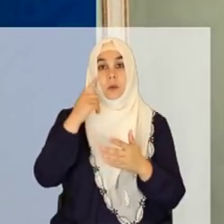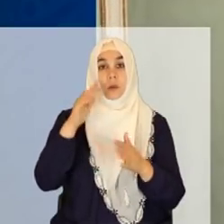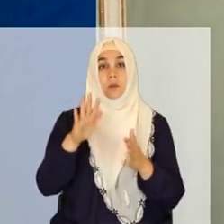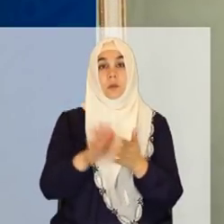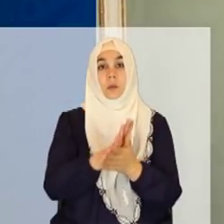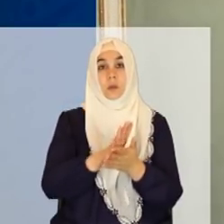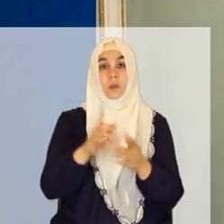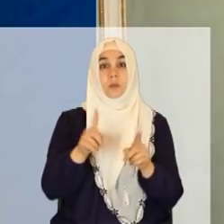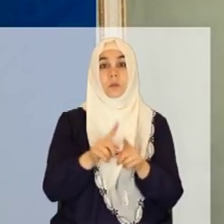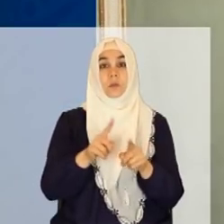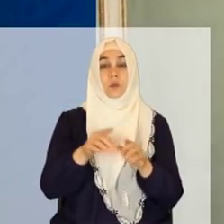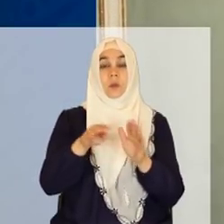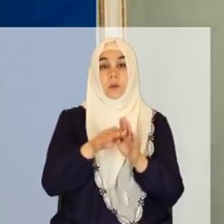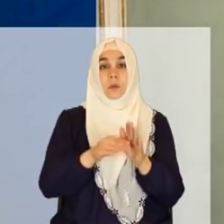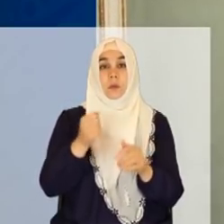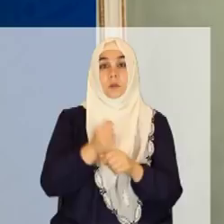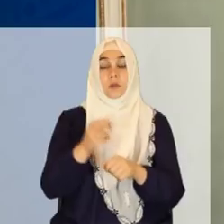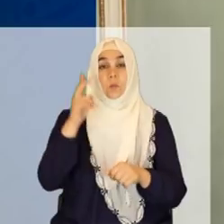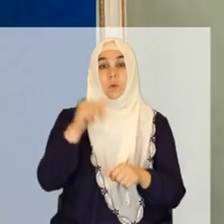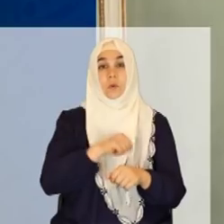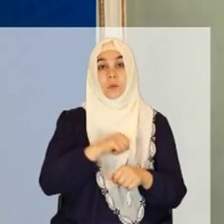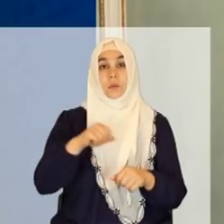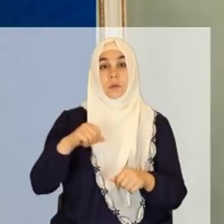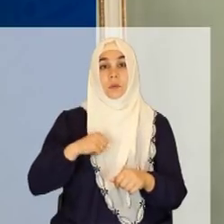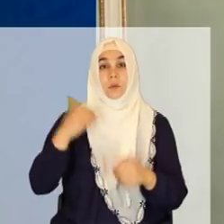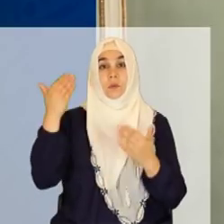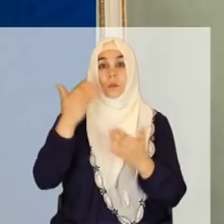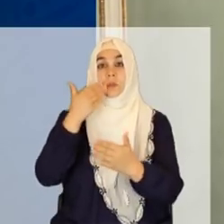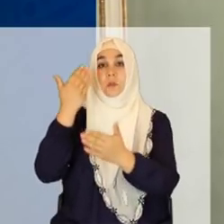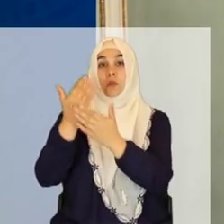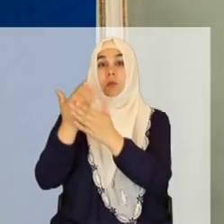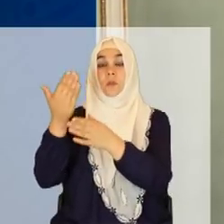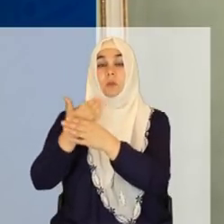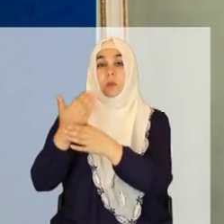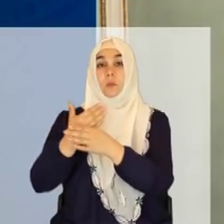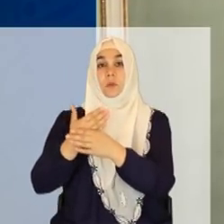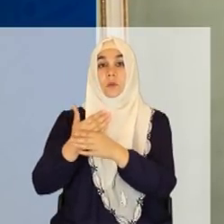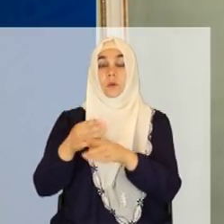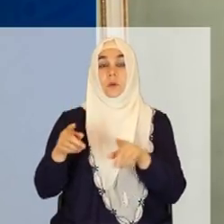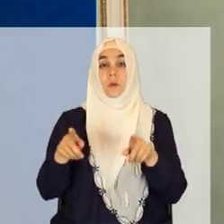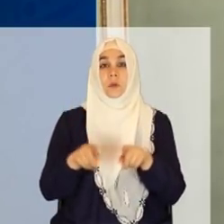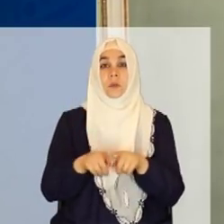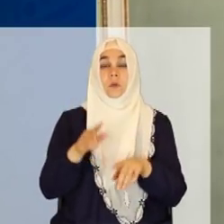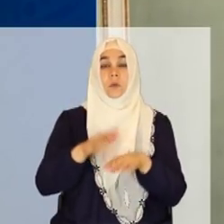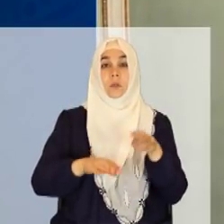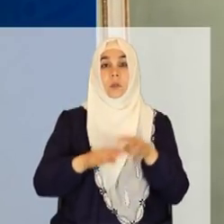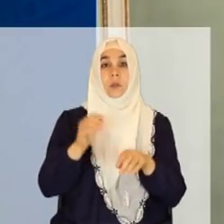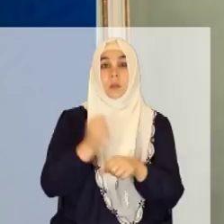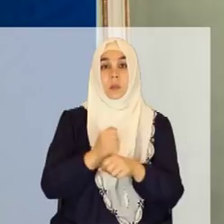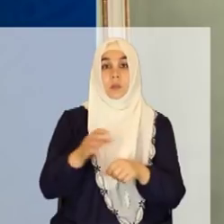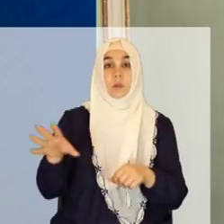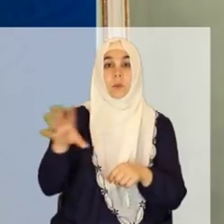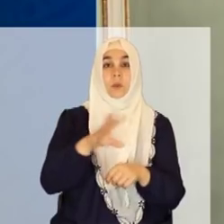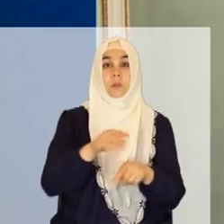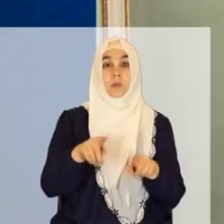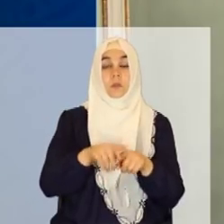o'rni to'g'risida Alloh subhanahu va taoloning o'zidan yordam so'ragan holimizda qo'ldan kelgan